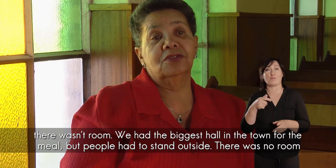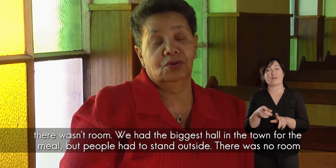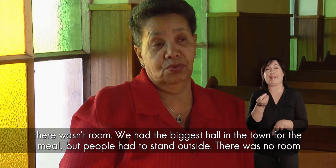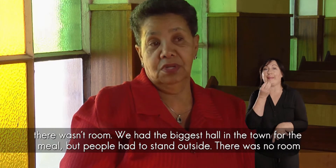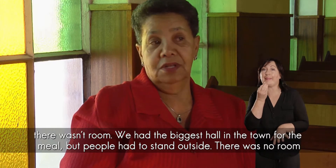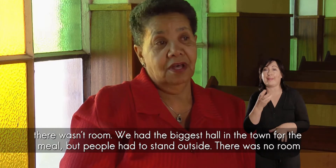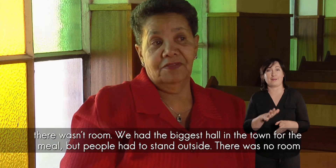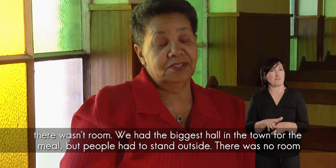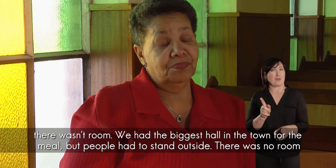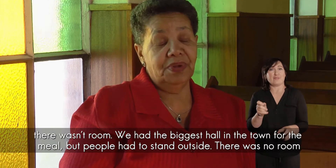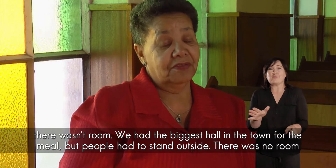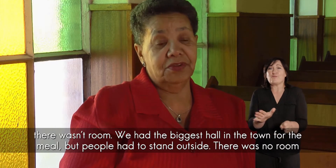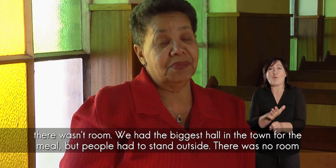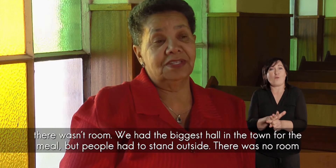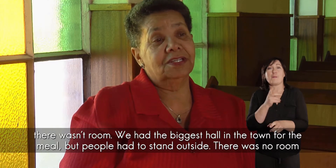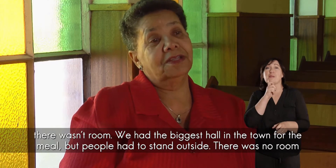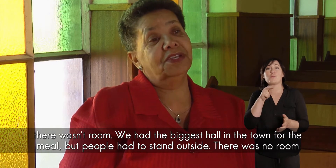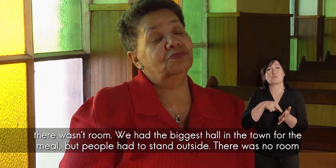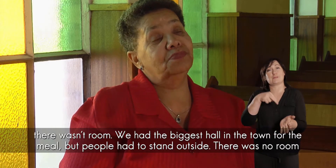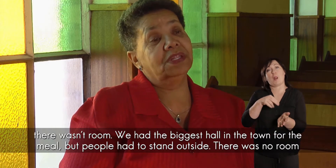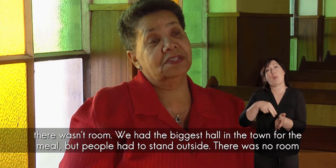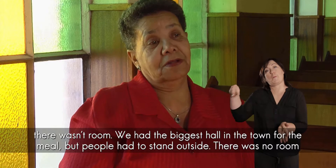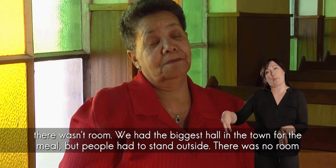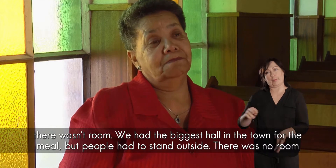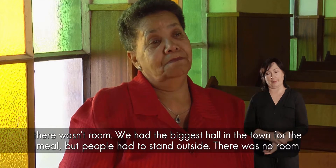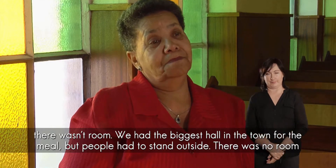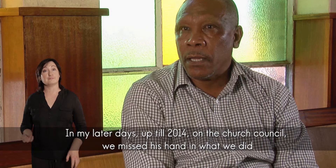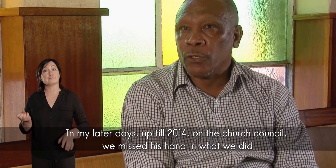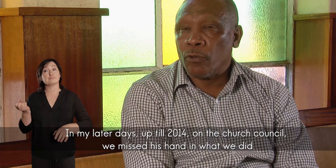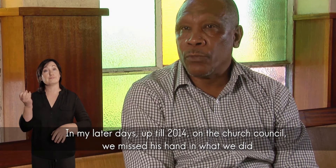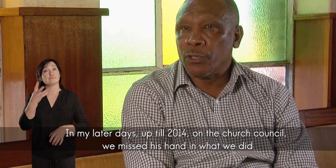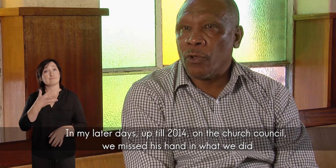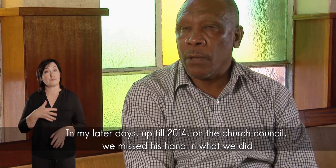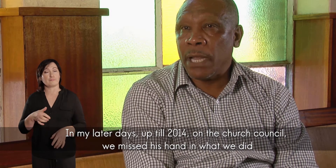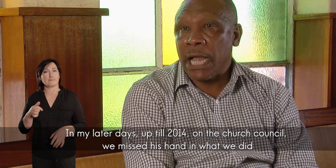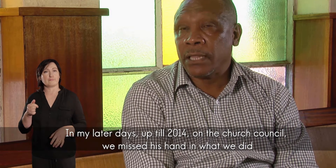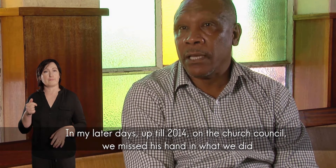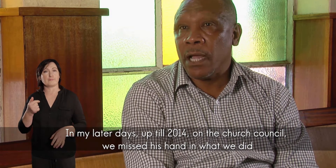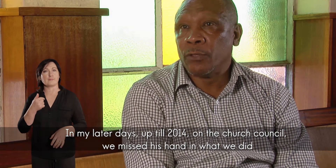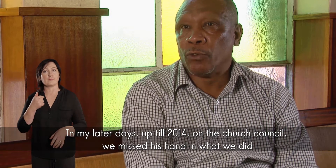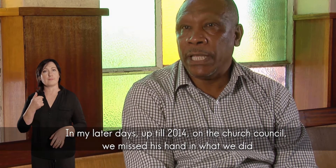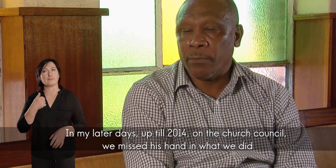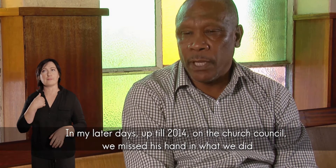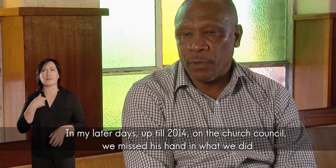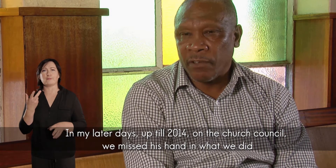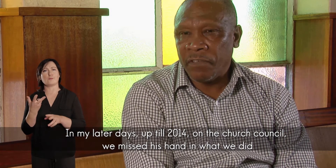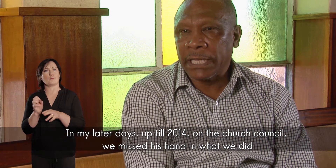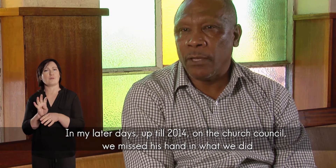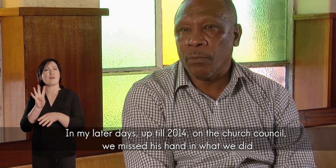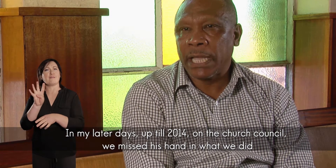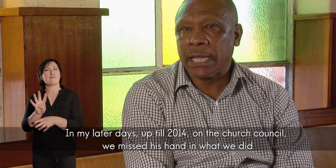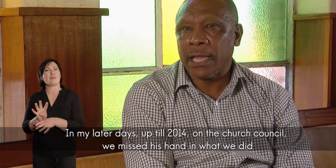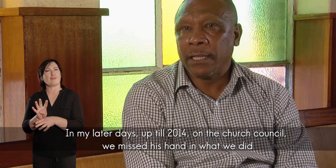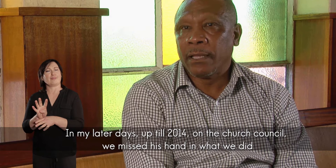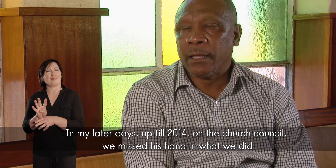eete en die goed hy was die plek vir die mens nie die mense moest buitenstaan soms nog in my latere da tot hierby 2014